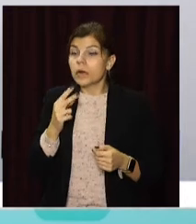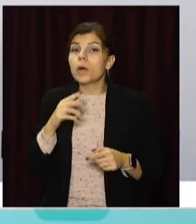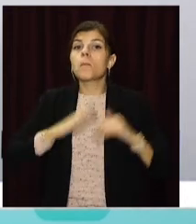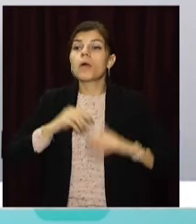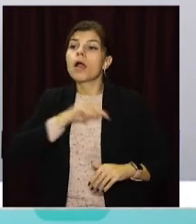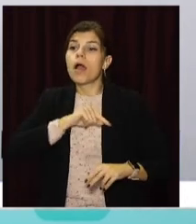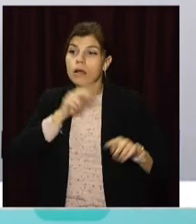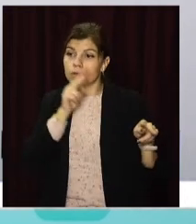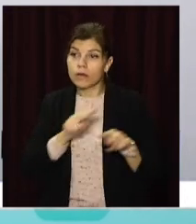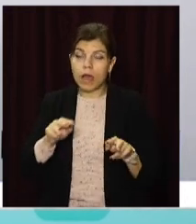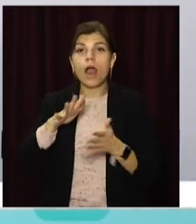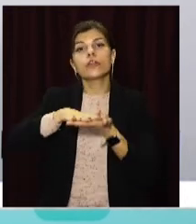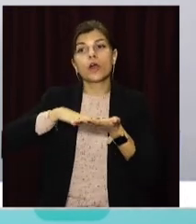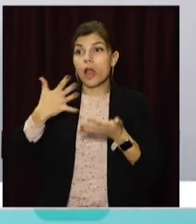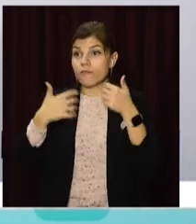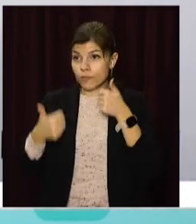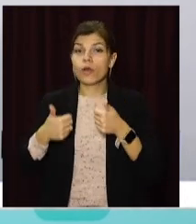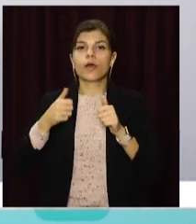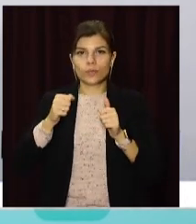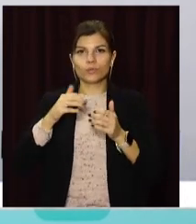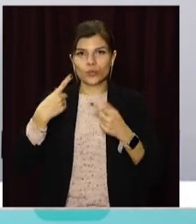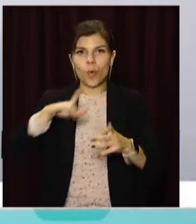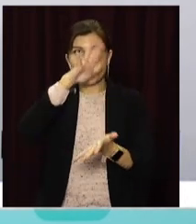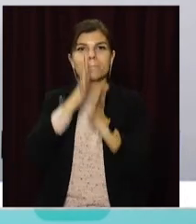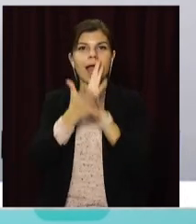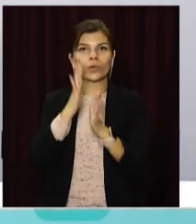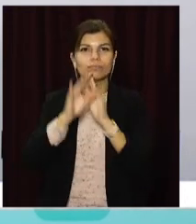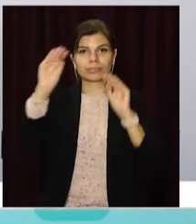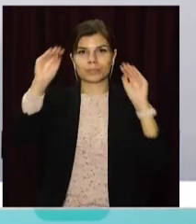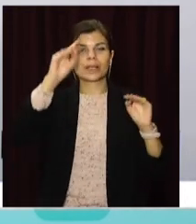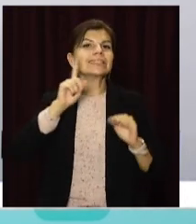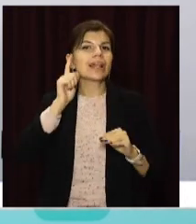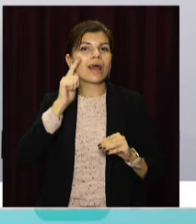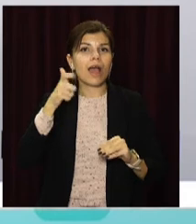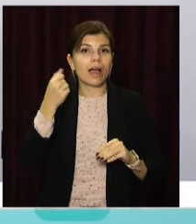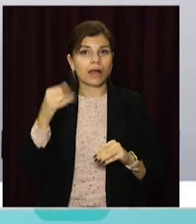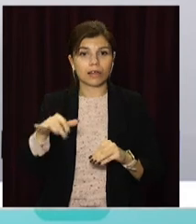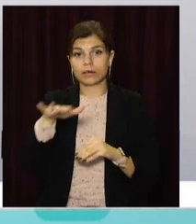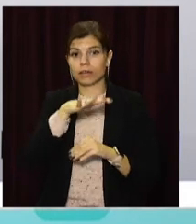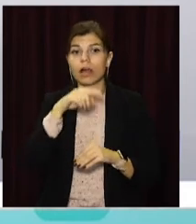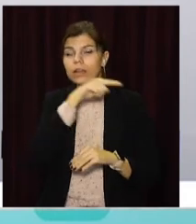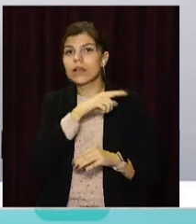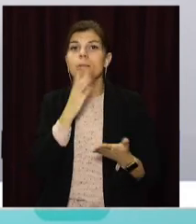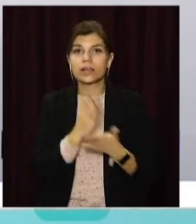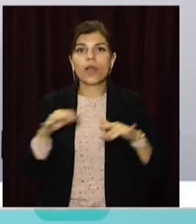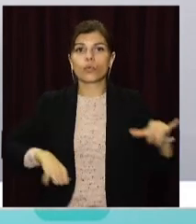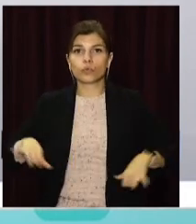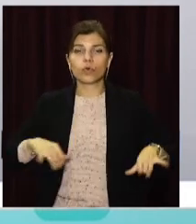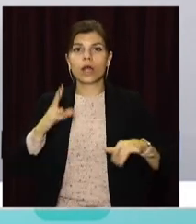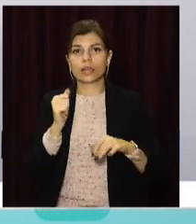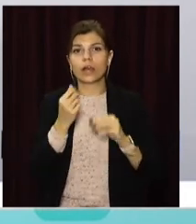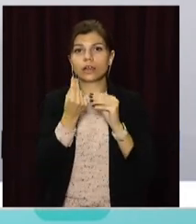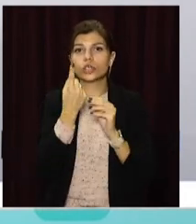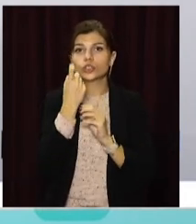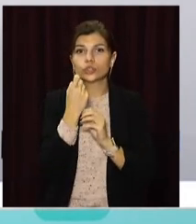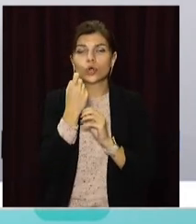парку «Зелений гай» за першу половину 2021 року вандалами нанесено збитків на суму